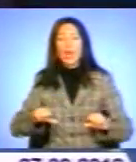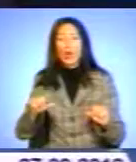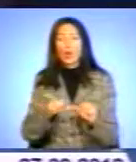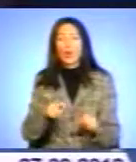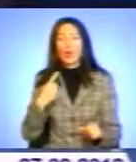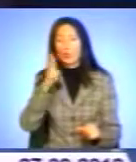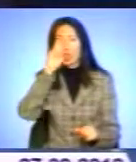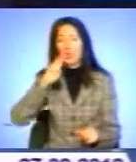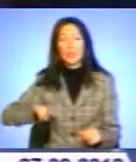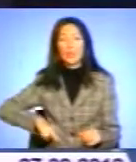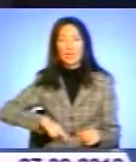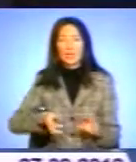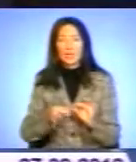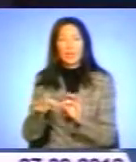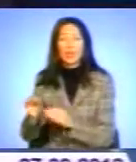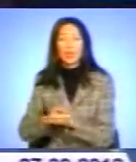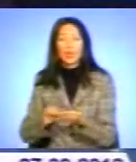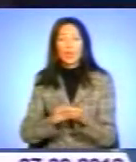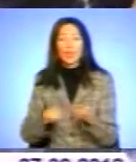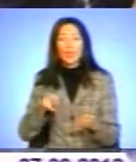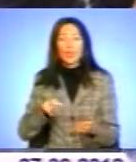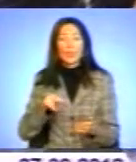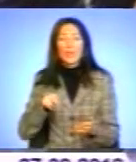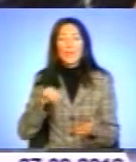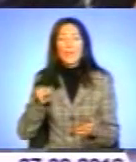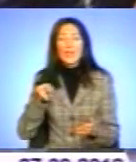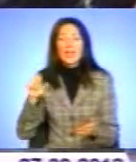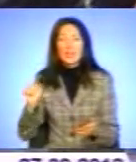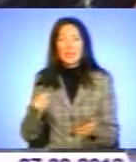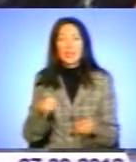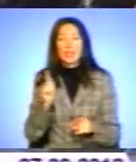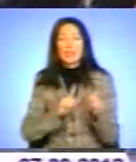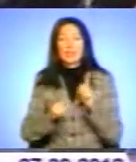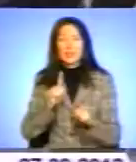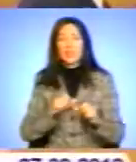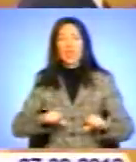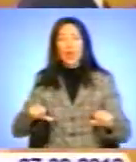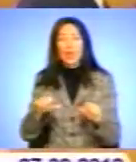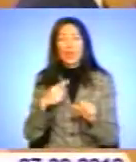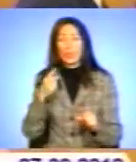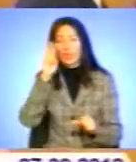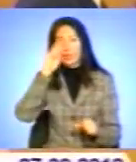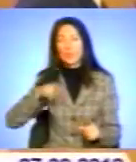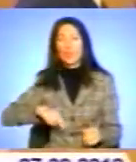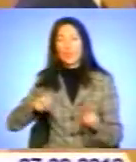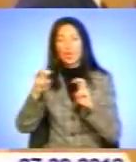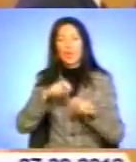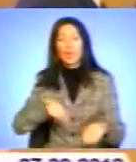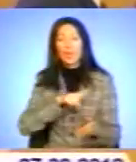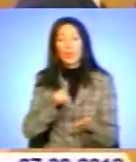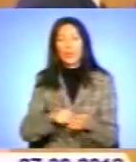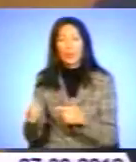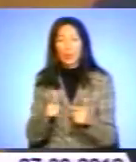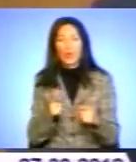адміністрації. Детальніше у сюжеті Людмили Путькалець. На засіданні колегії облдержадміністрації розглядали питання підготовки до